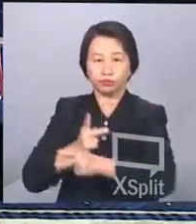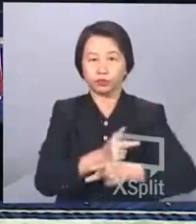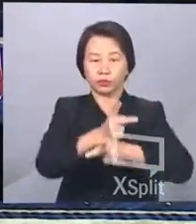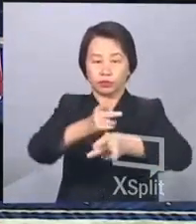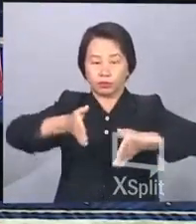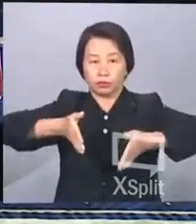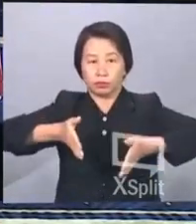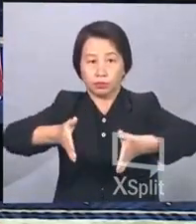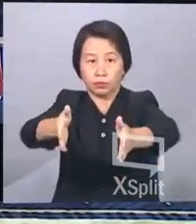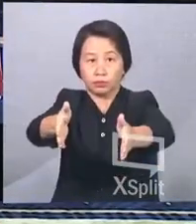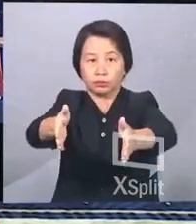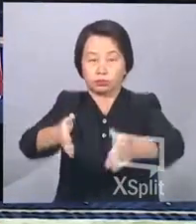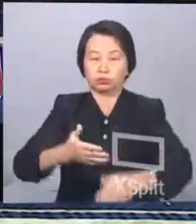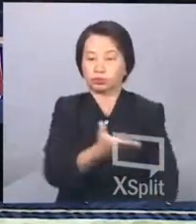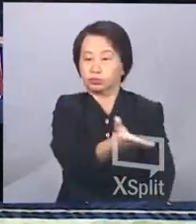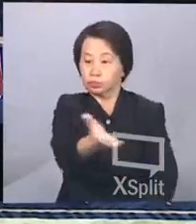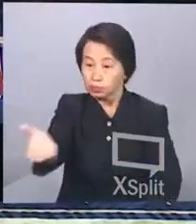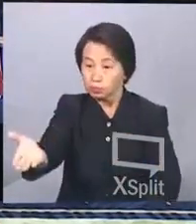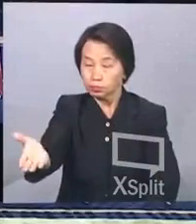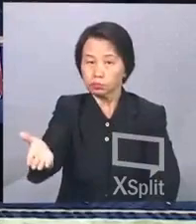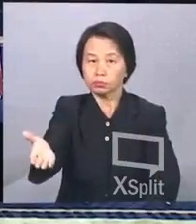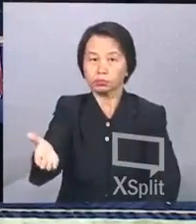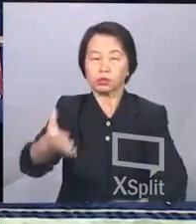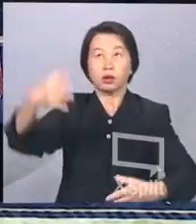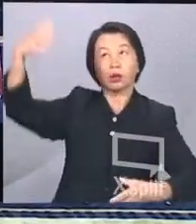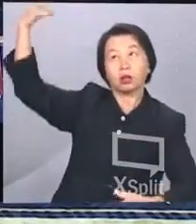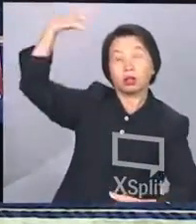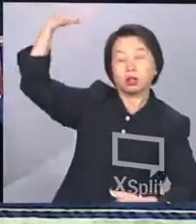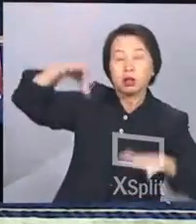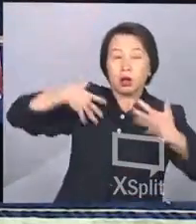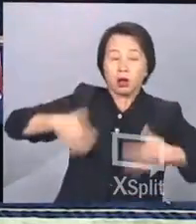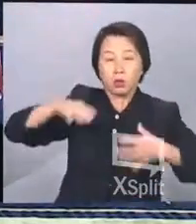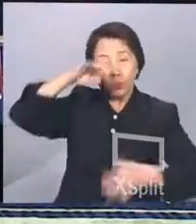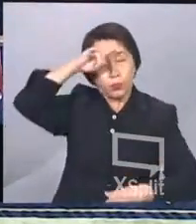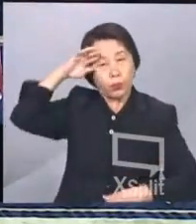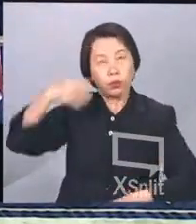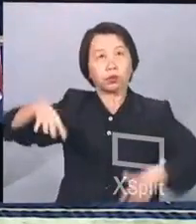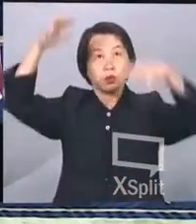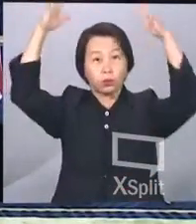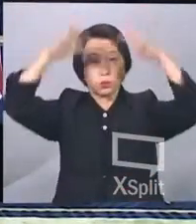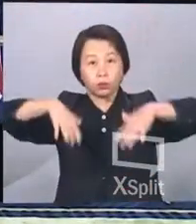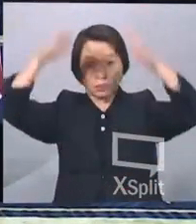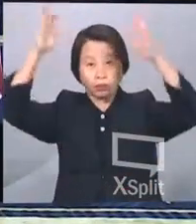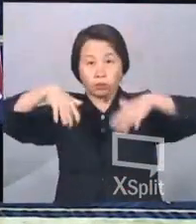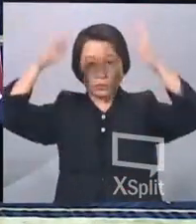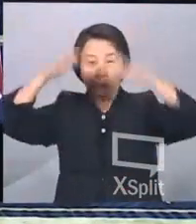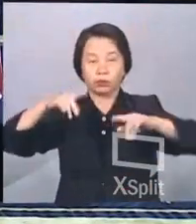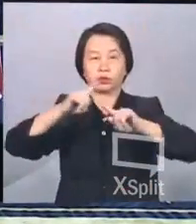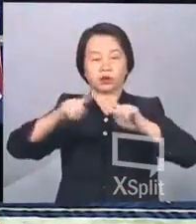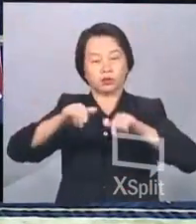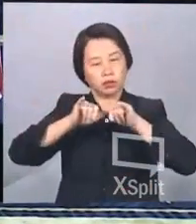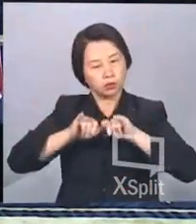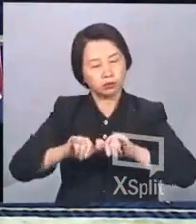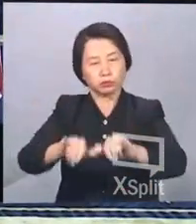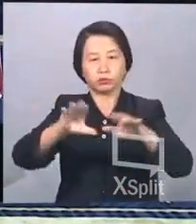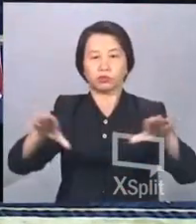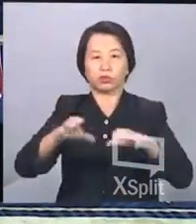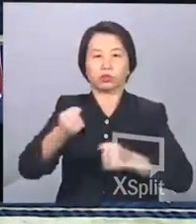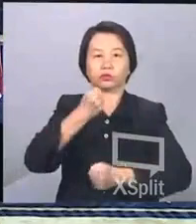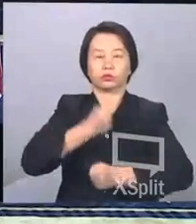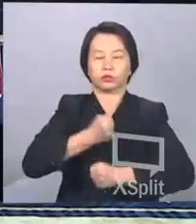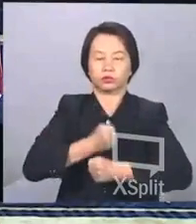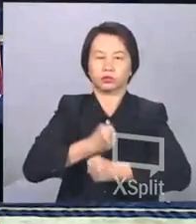jalan raya Anda berpanas berhujan tetapi terus menjalankan